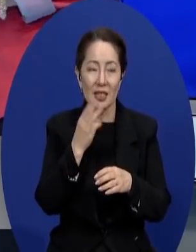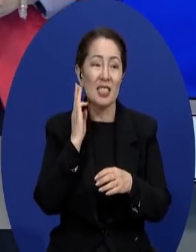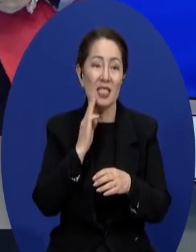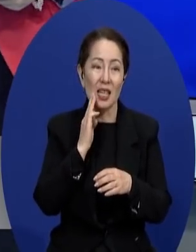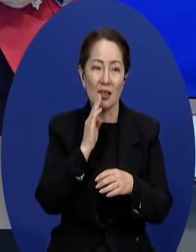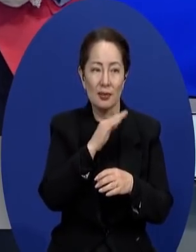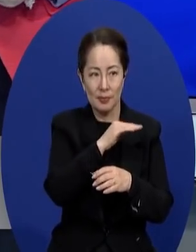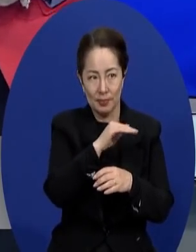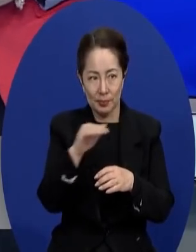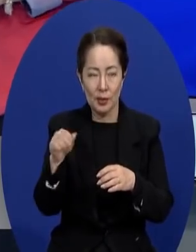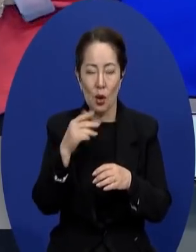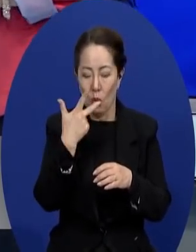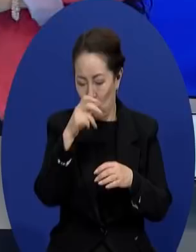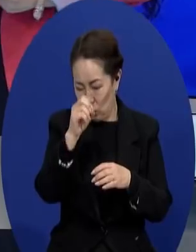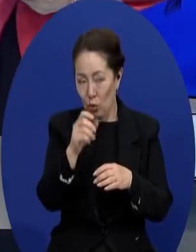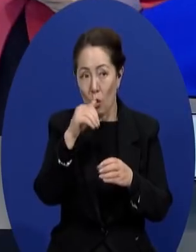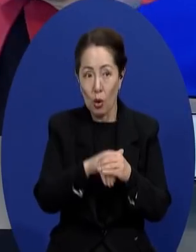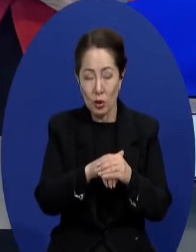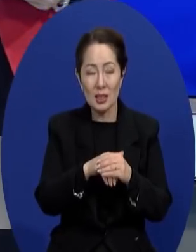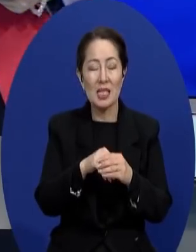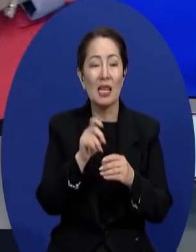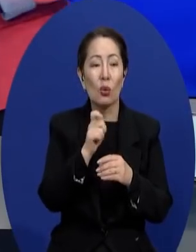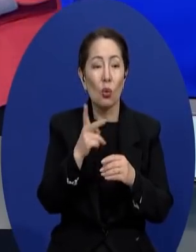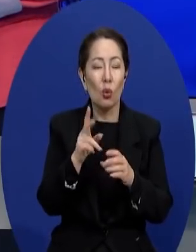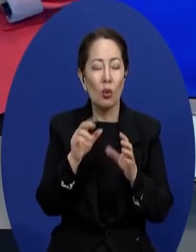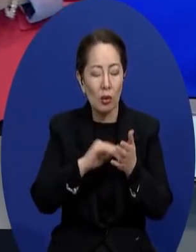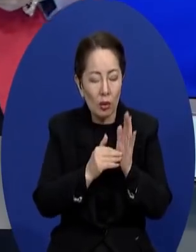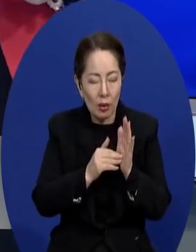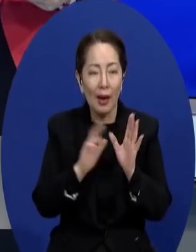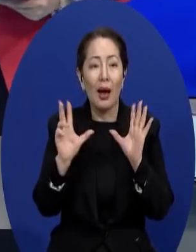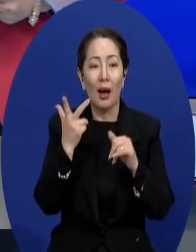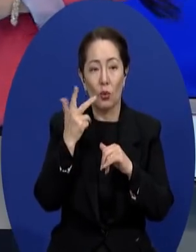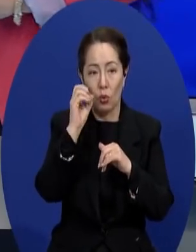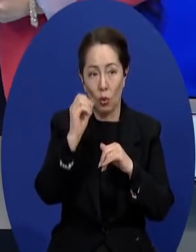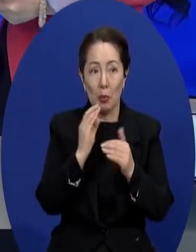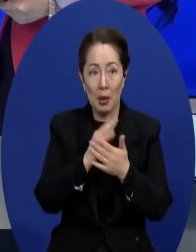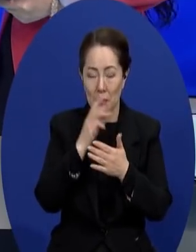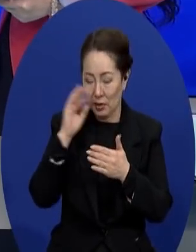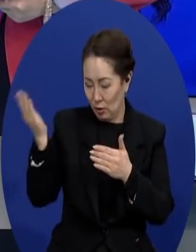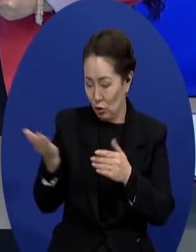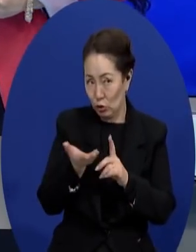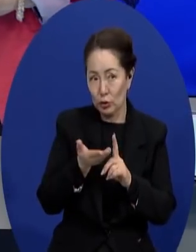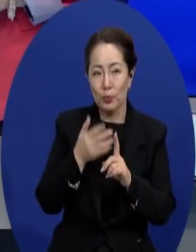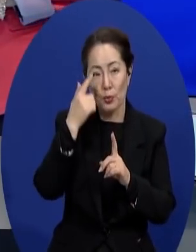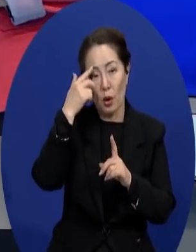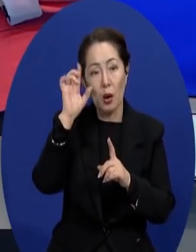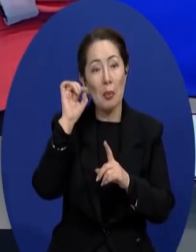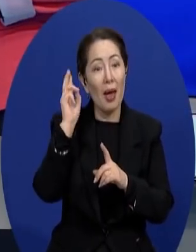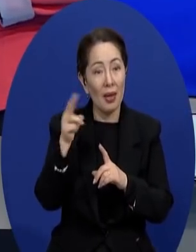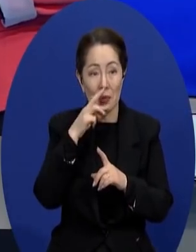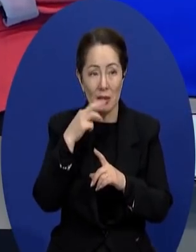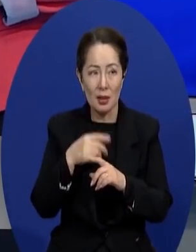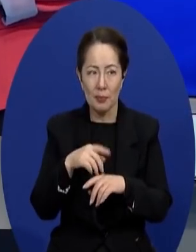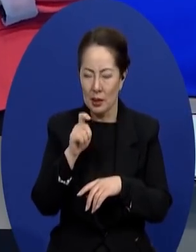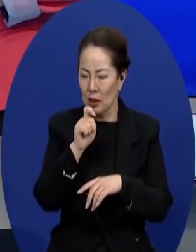нэг нь 3% оролцуулсан зээлийн хүү 13% байна гэдэг юм тоо мэдээллийг бол Монгол банкнаас хүргэж байна. За яг энэ зээлийн хүүд ингэж